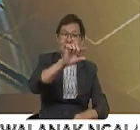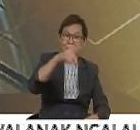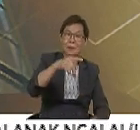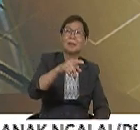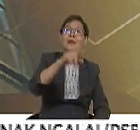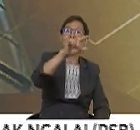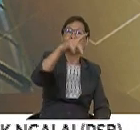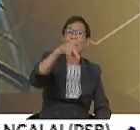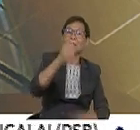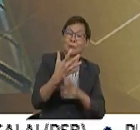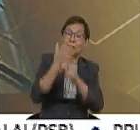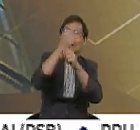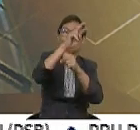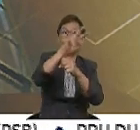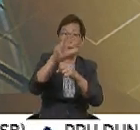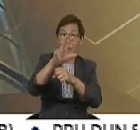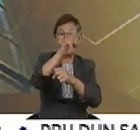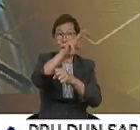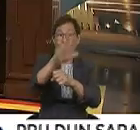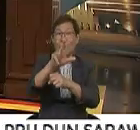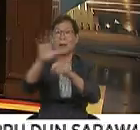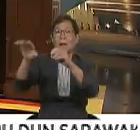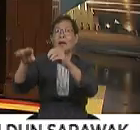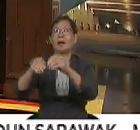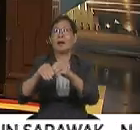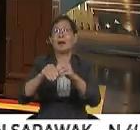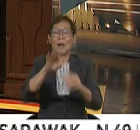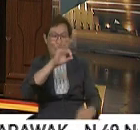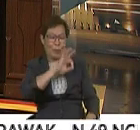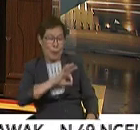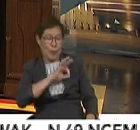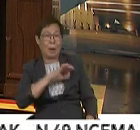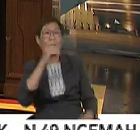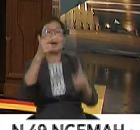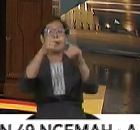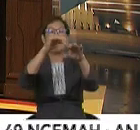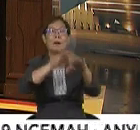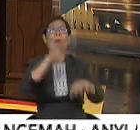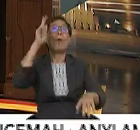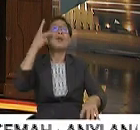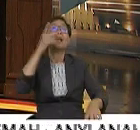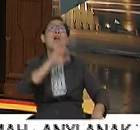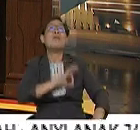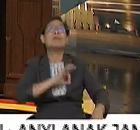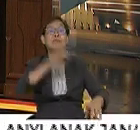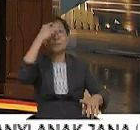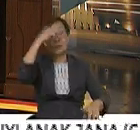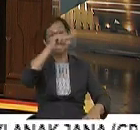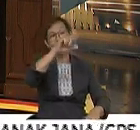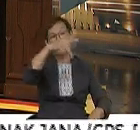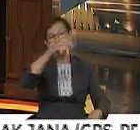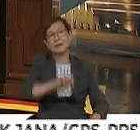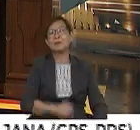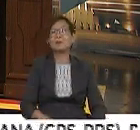menang 23 dan 23 itu akan memberikan leverage kepada GPS, political leverage. Itu yang penting bagi saya.